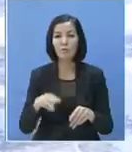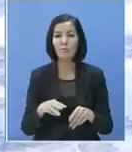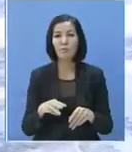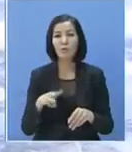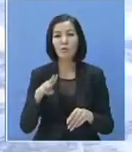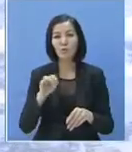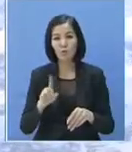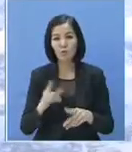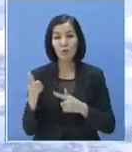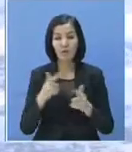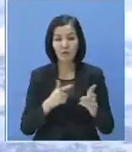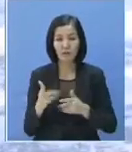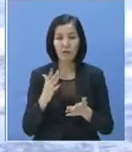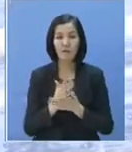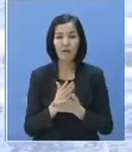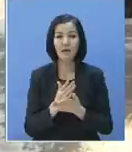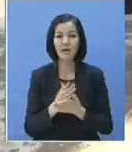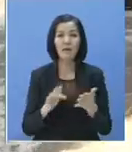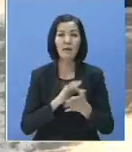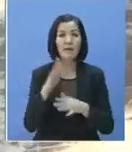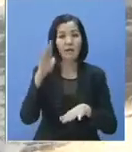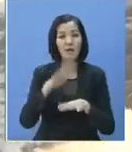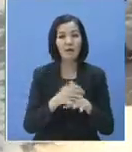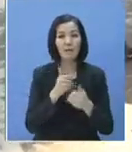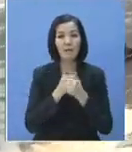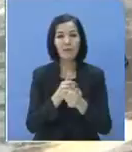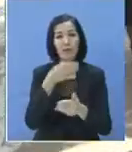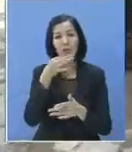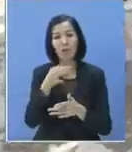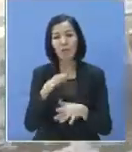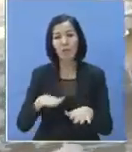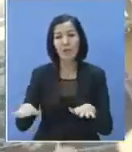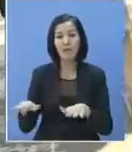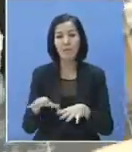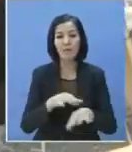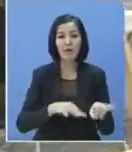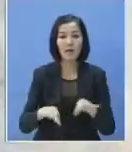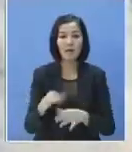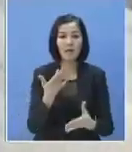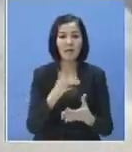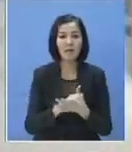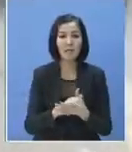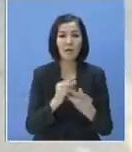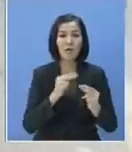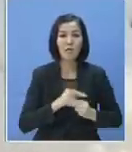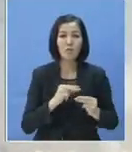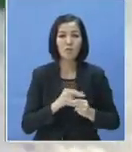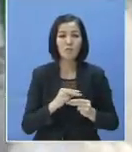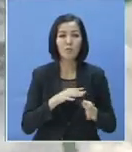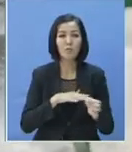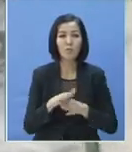тонна тұздарында әзірлеп қойған. Шаһар басшысының орынбасарына жауапты учаскелердің картасын таныстырылып, жұмыс бабы